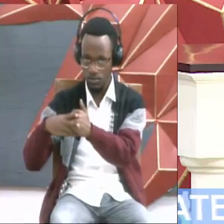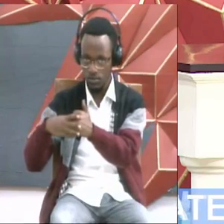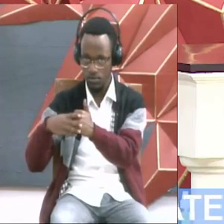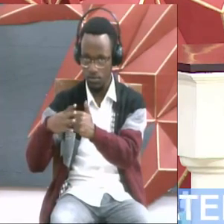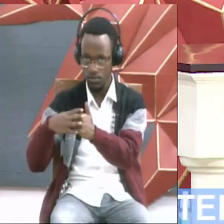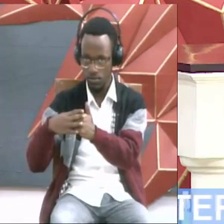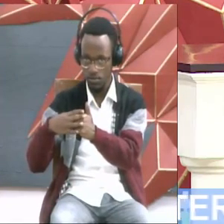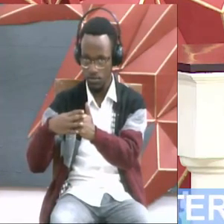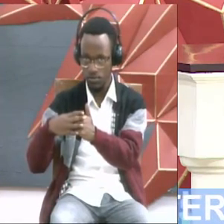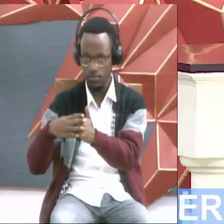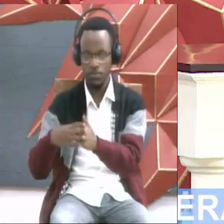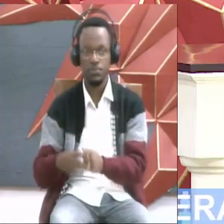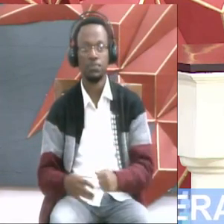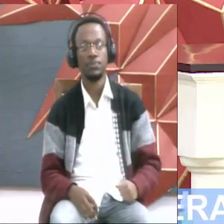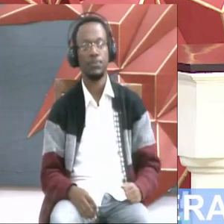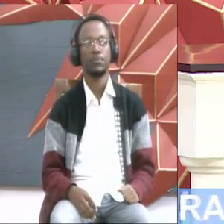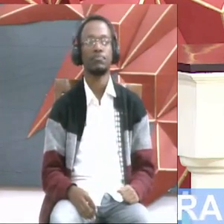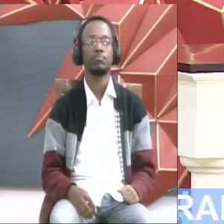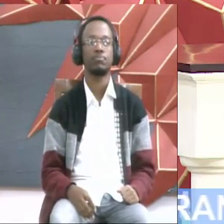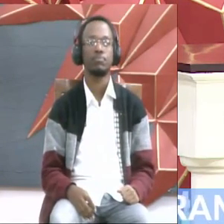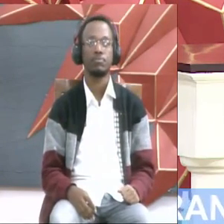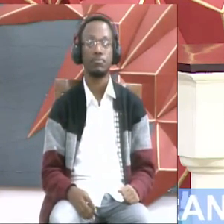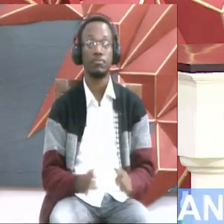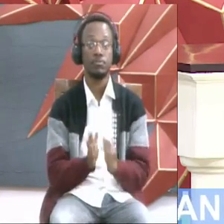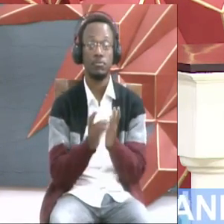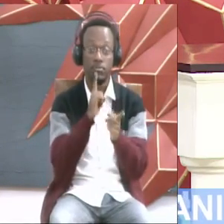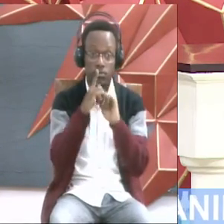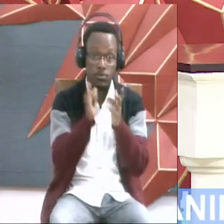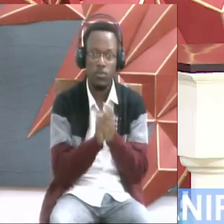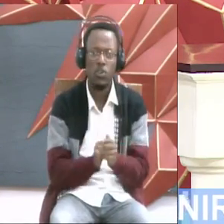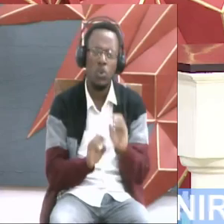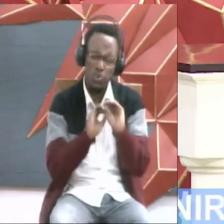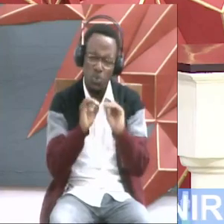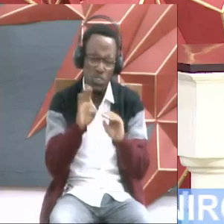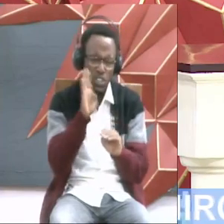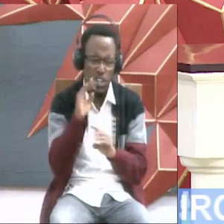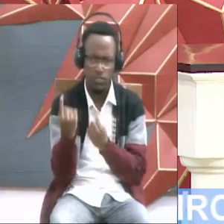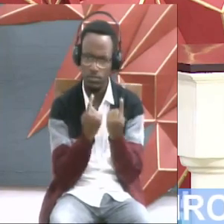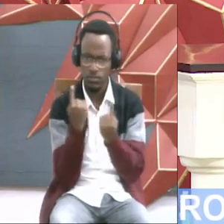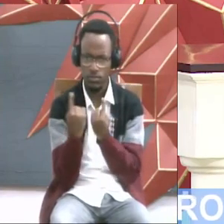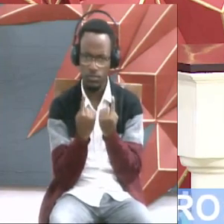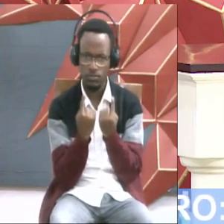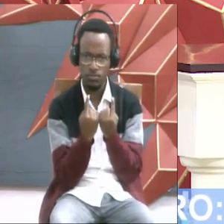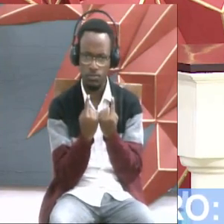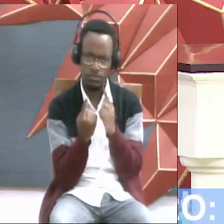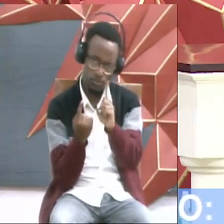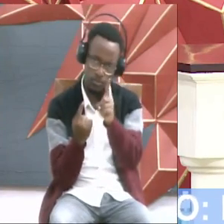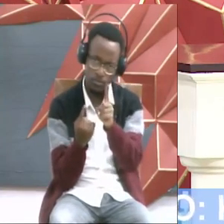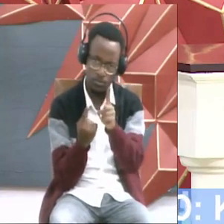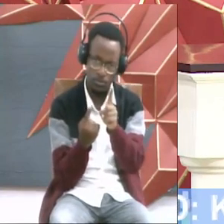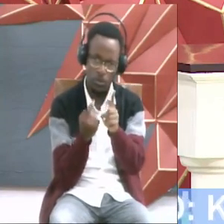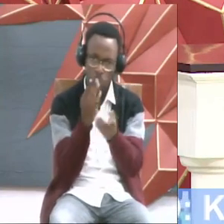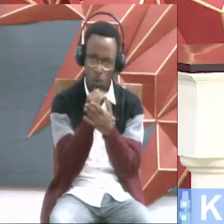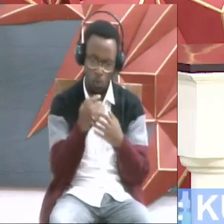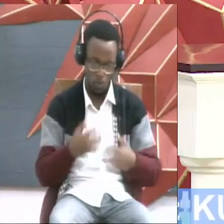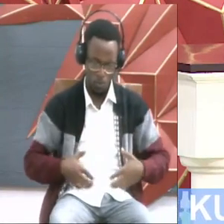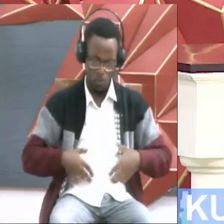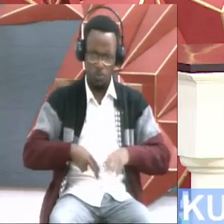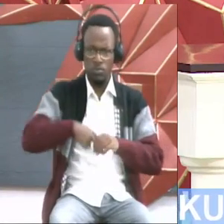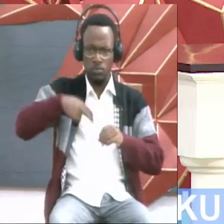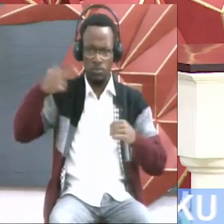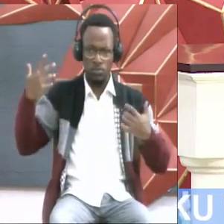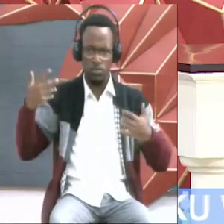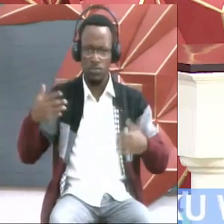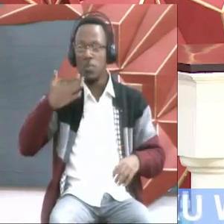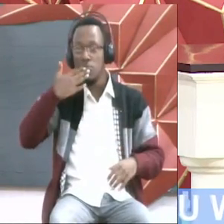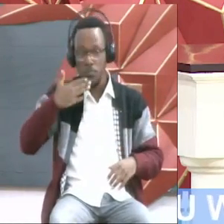9 ah biblite Ntimukabeshane kuko mwiyambuye umuntu wa kera